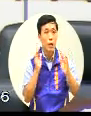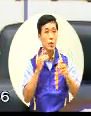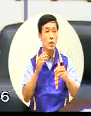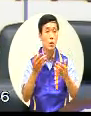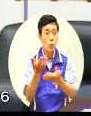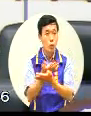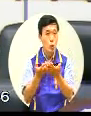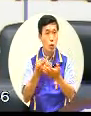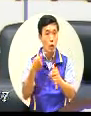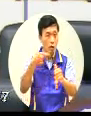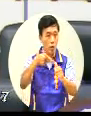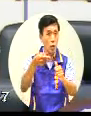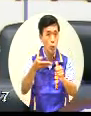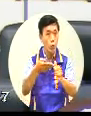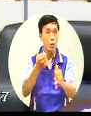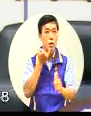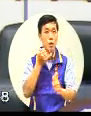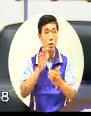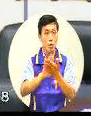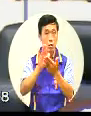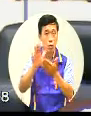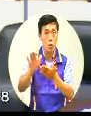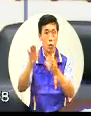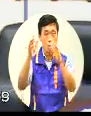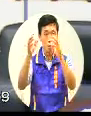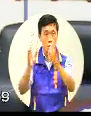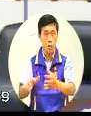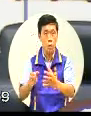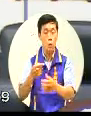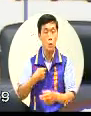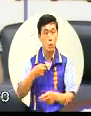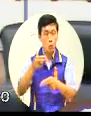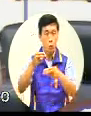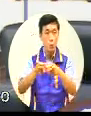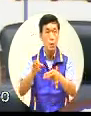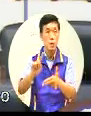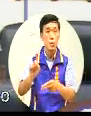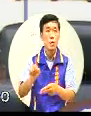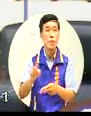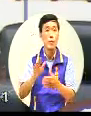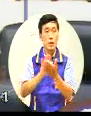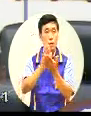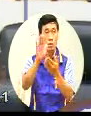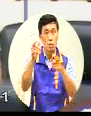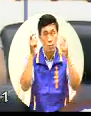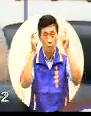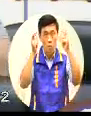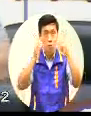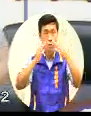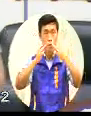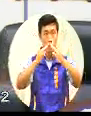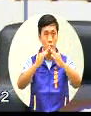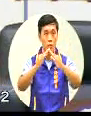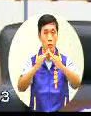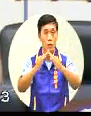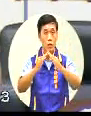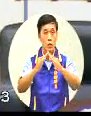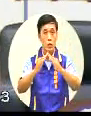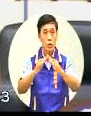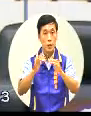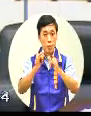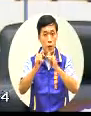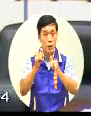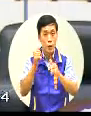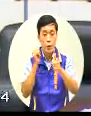来啊规划了啊去了，我相信也是变成很多未来我们高雄市哦一个童年的回忆